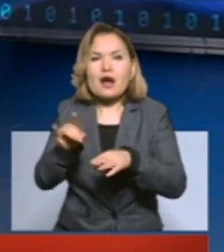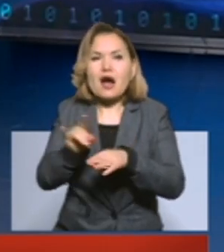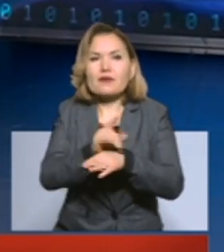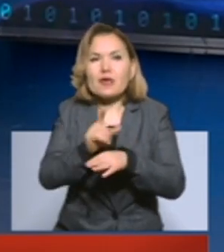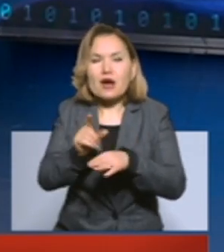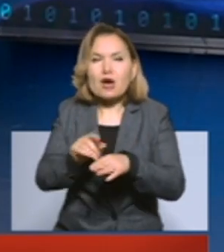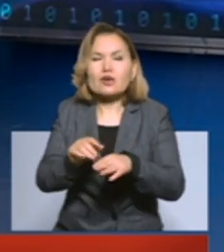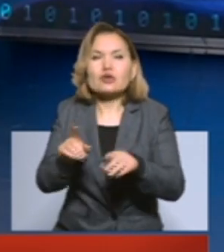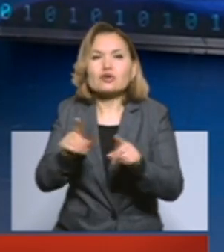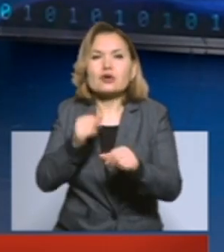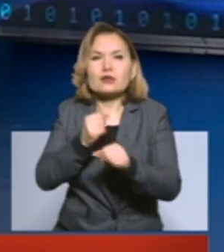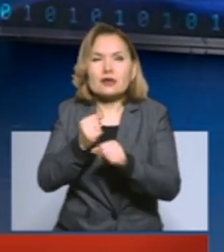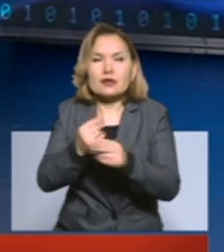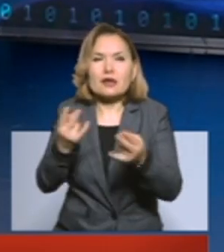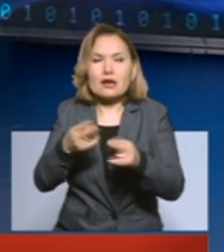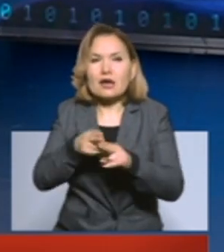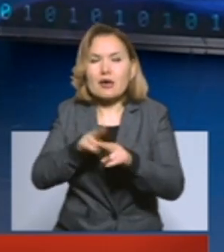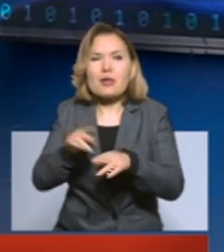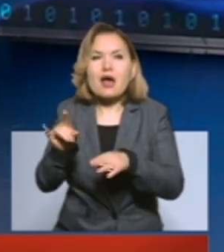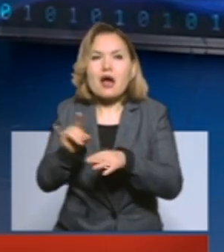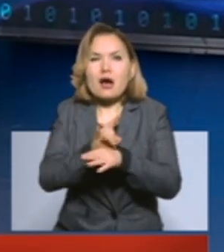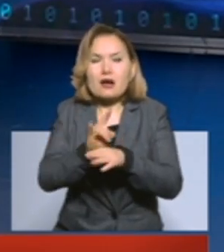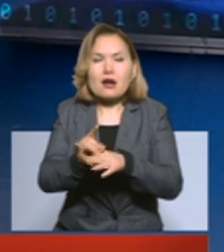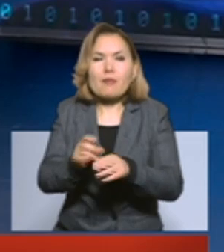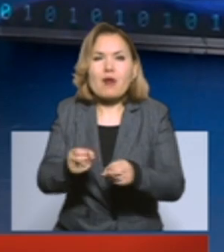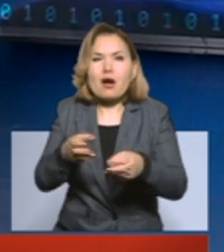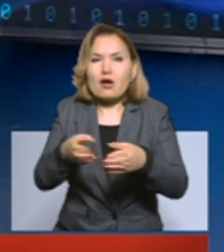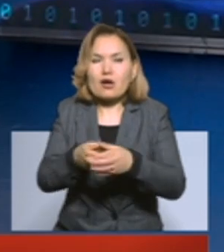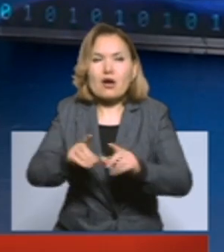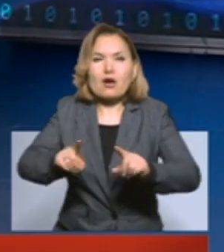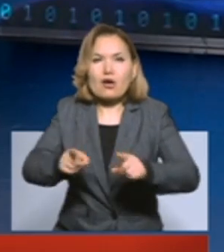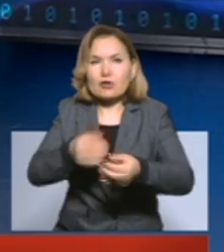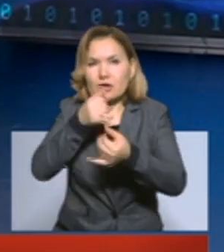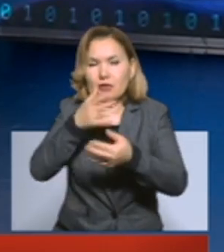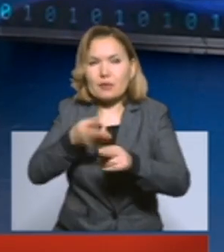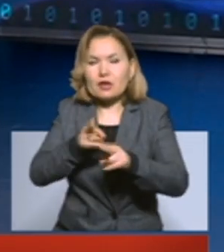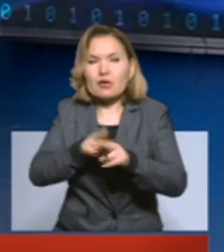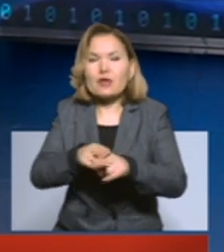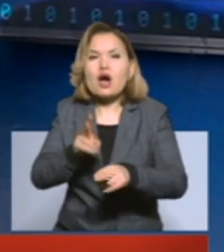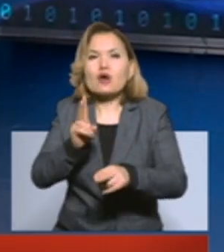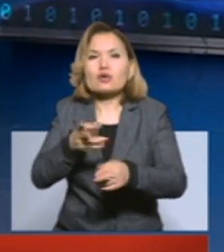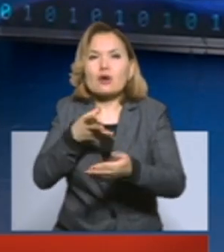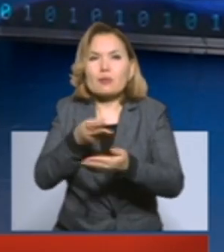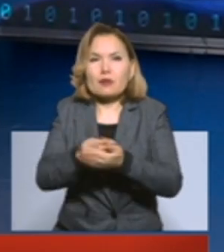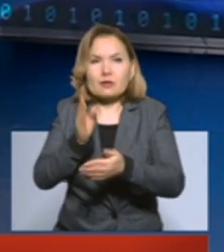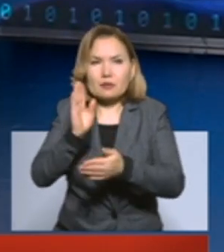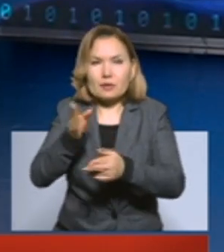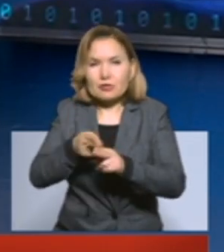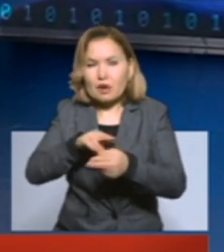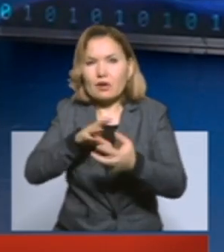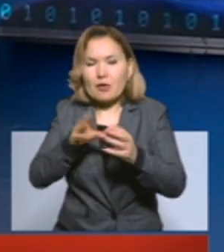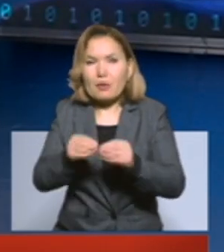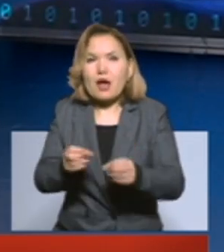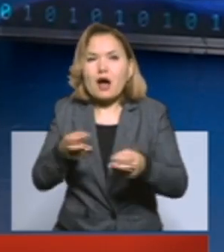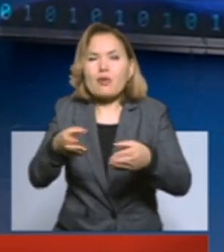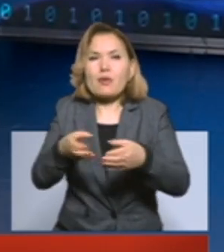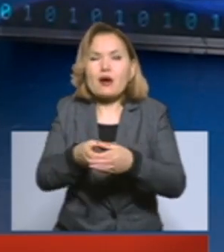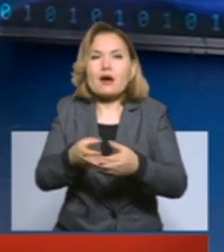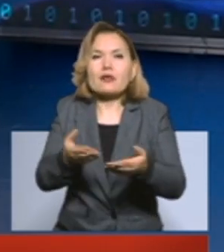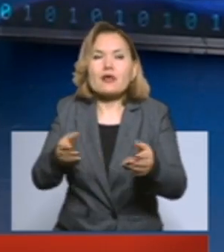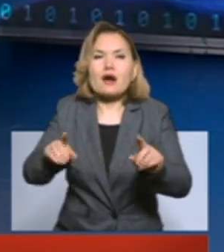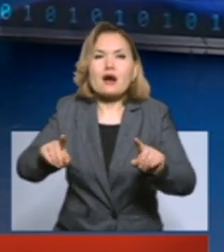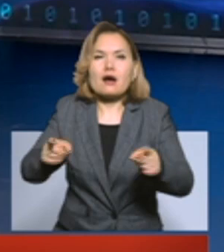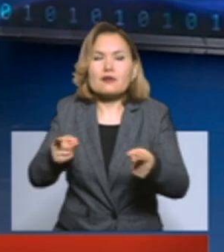азаматтар қайтпек? Әкелердің әрекеті дәлелденбесе қарызды кім төлейді? Алаяқтардың жолын кесудің қандай механизм